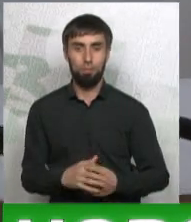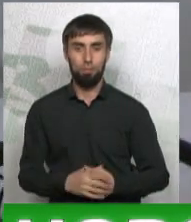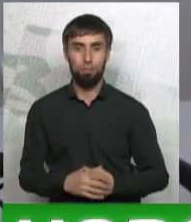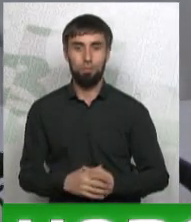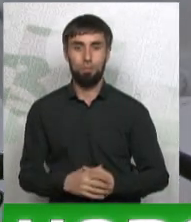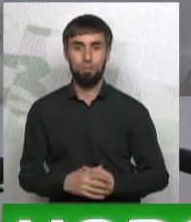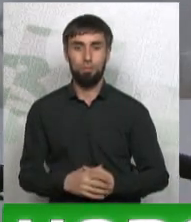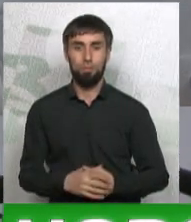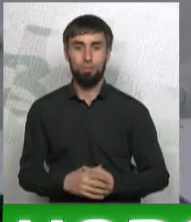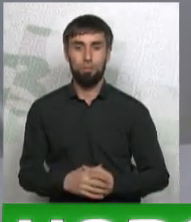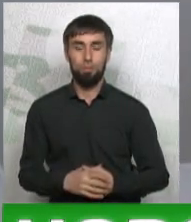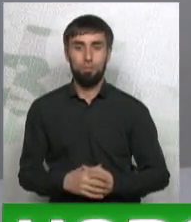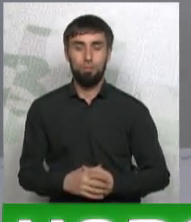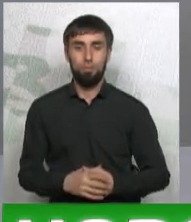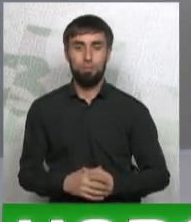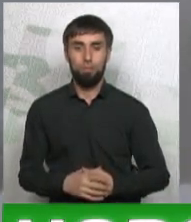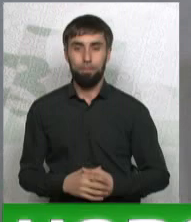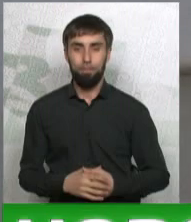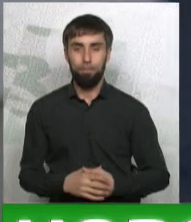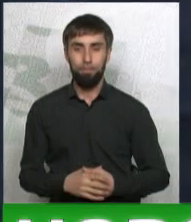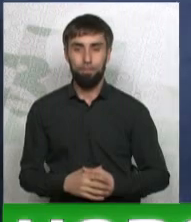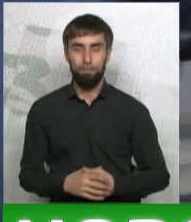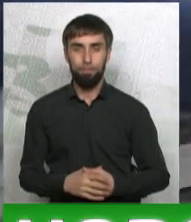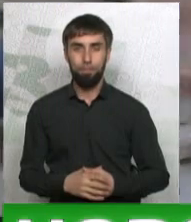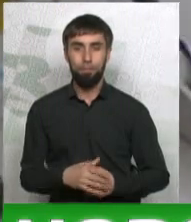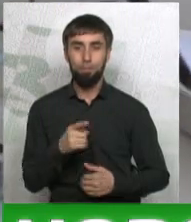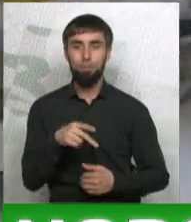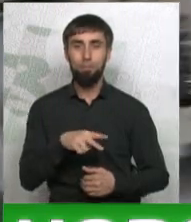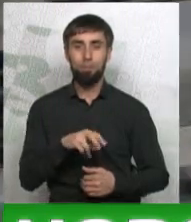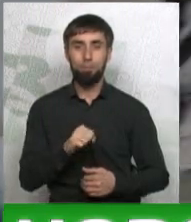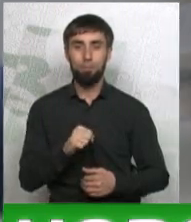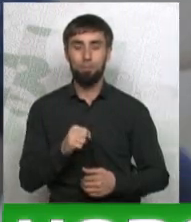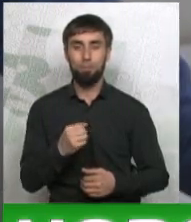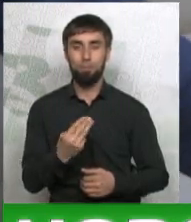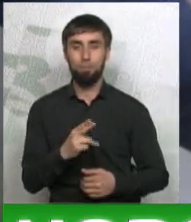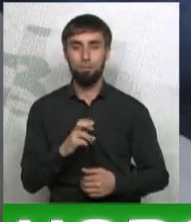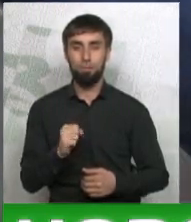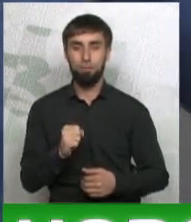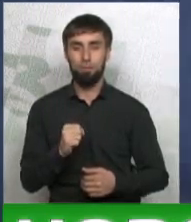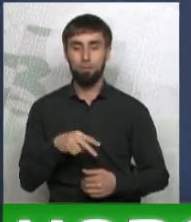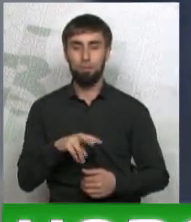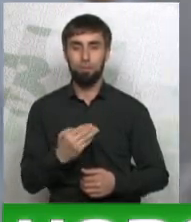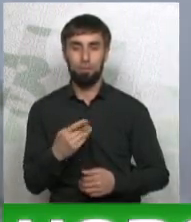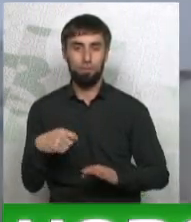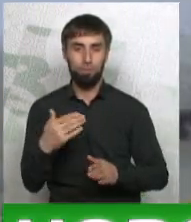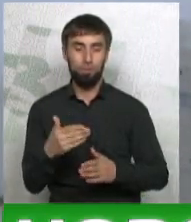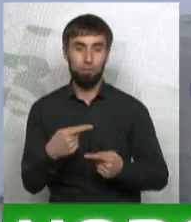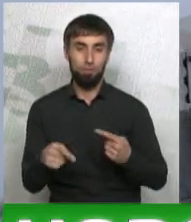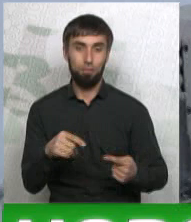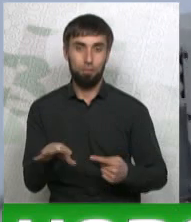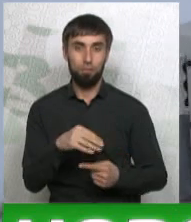тут подшивочная, тут плоскошовка, а это петельная машинка. Теперь у нас